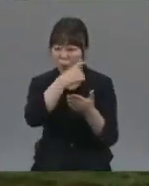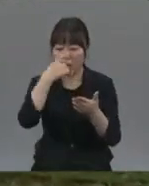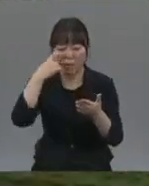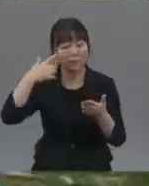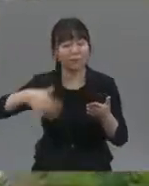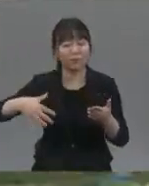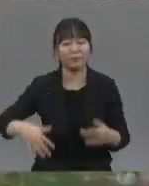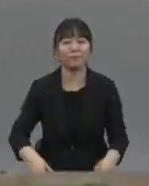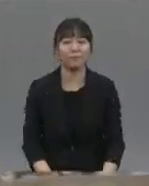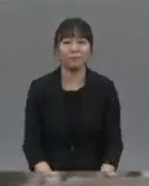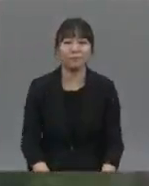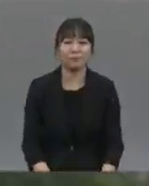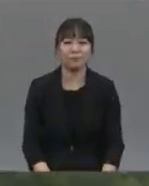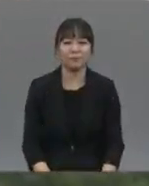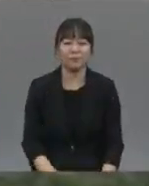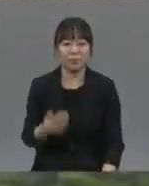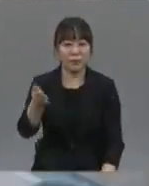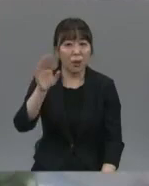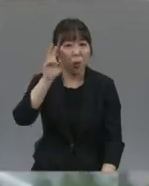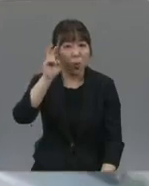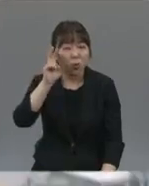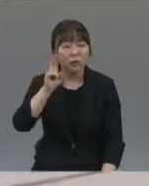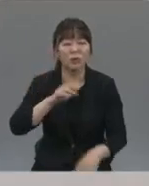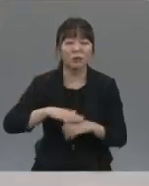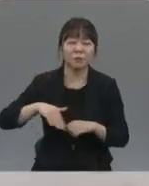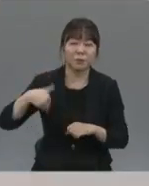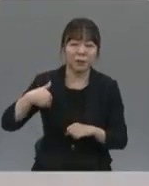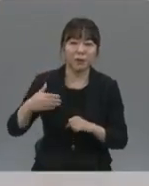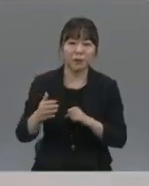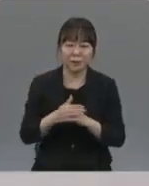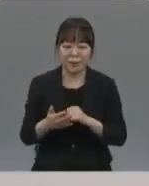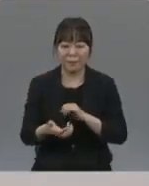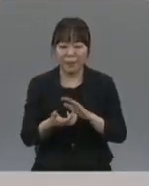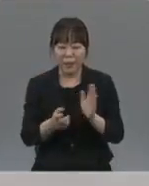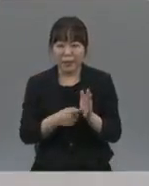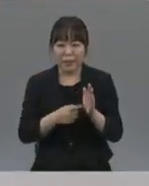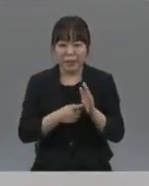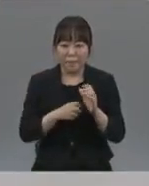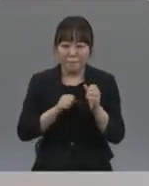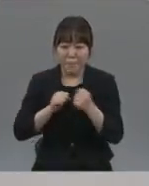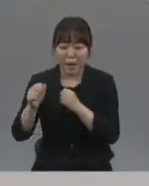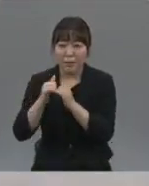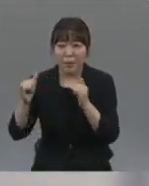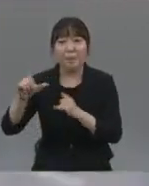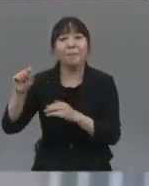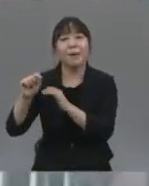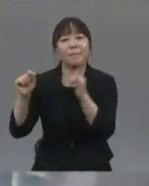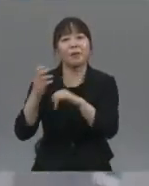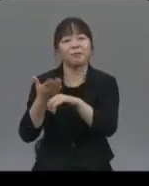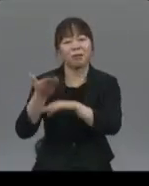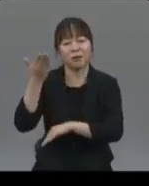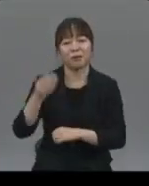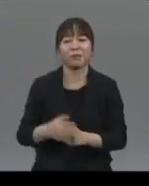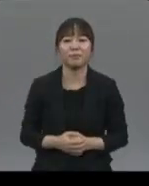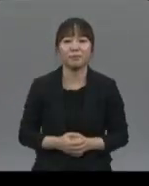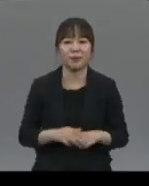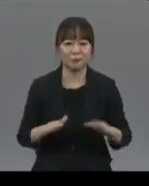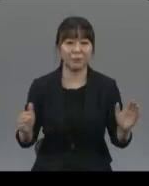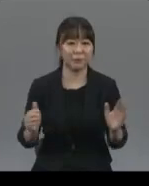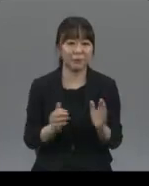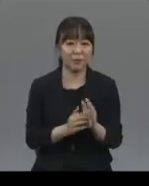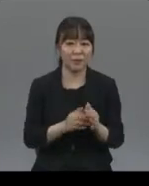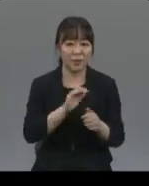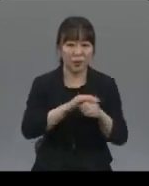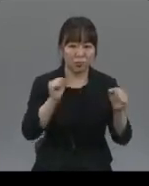des centres communaux et des maisons de repos pour personnes âgées 6500 et 2600 respectivement dans les provinces de Jung Song du Nord et du Sud